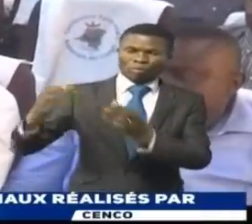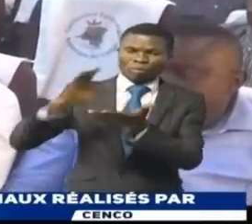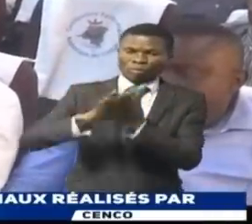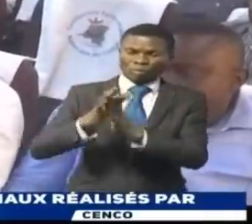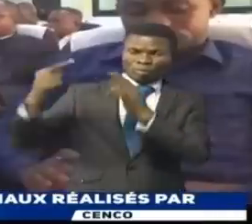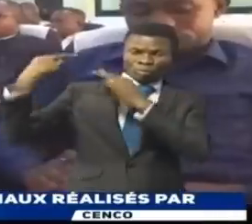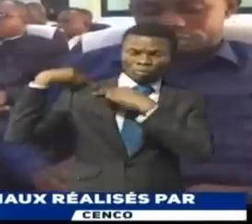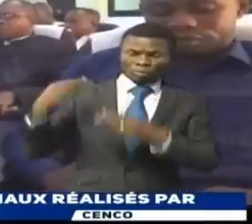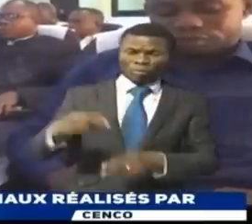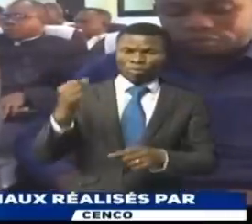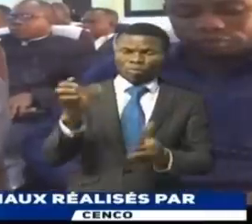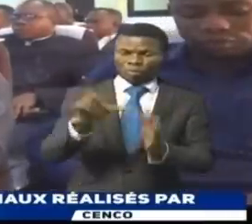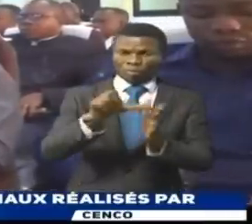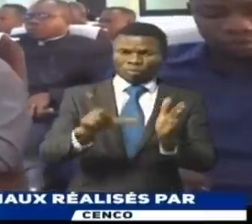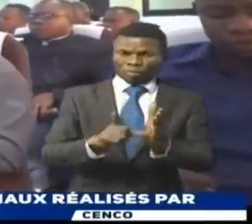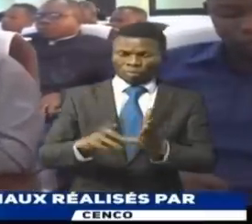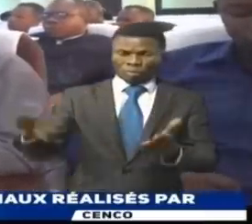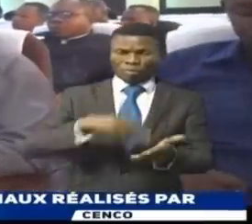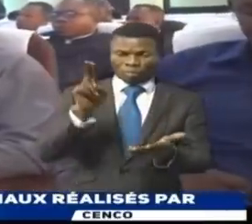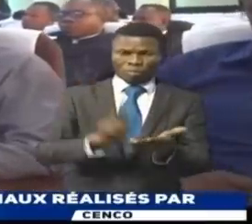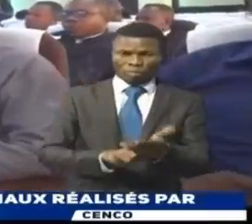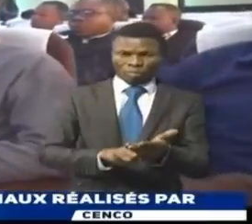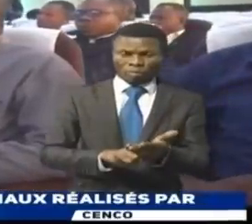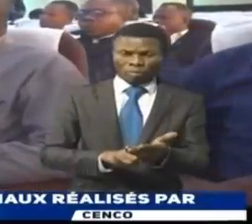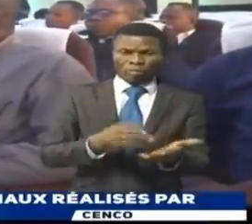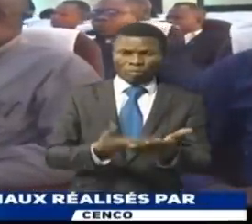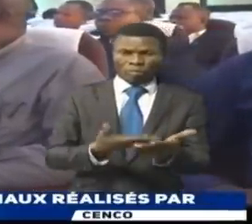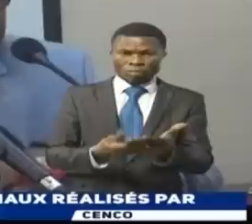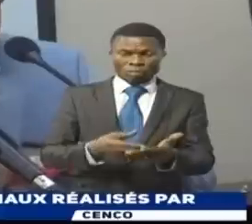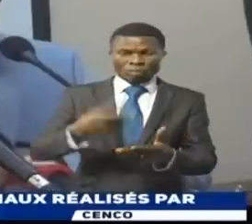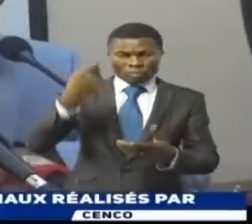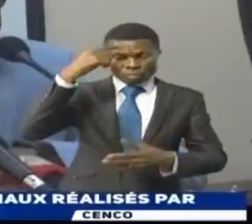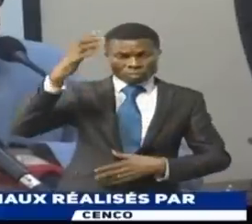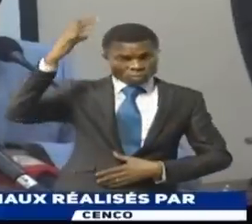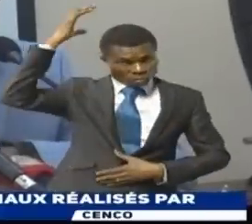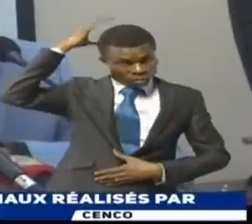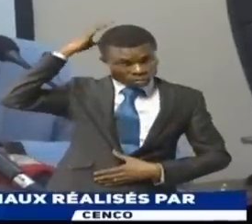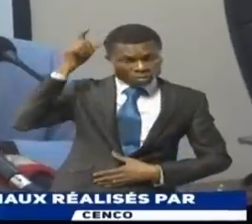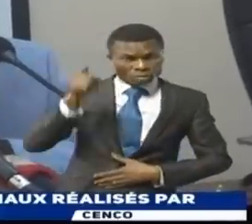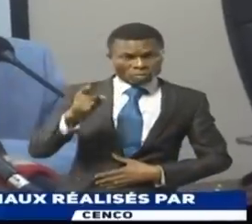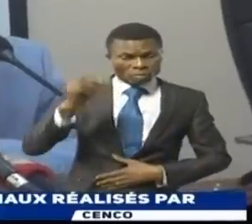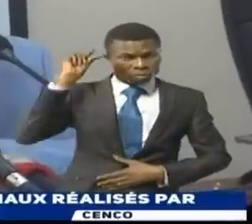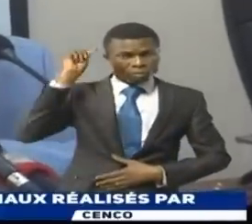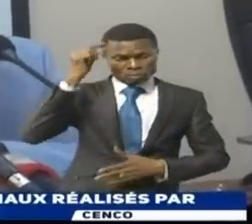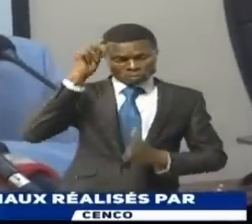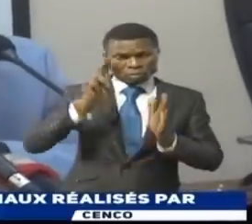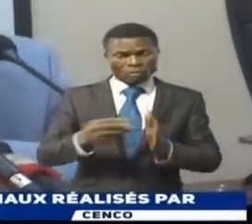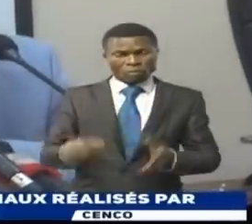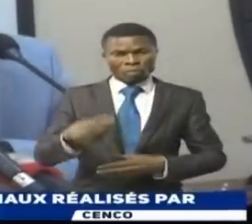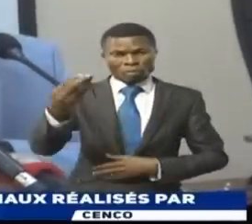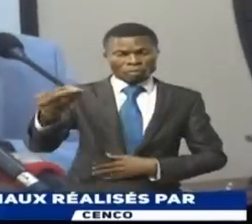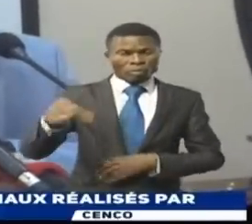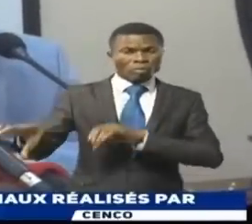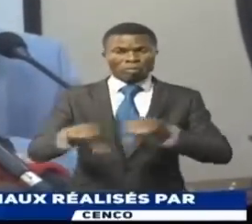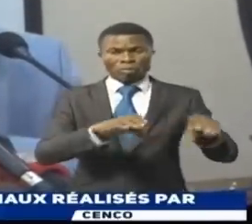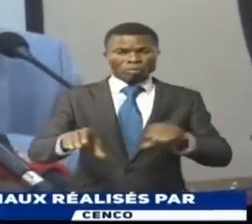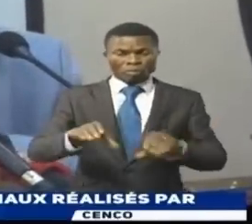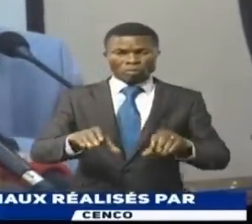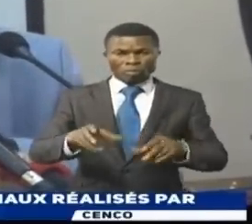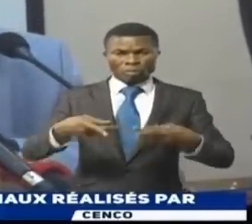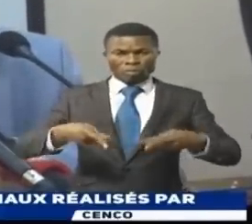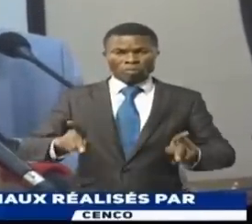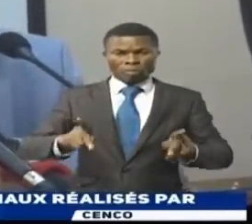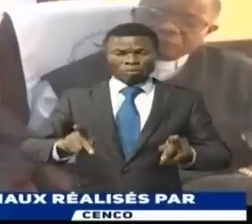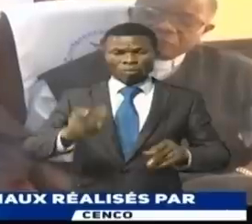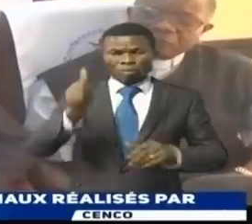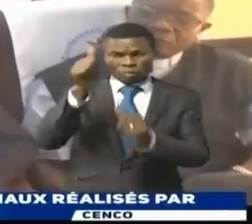principales articulations de l'accord ainsi conclu. Pour Mgr Donatien Cholet, le gouvernement va financer des activités prioritaires pour chacun